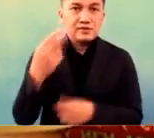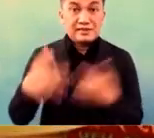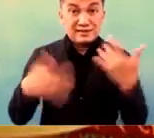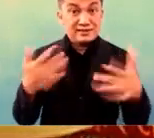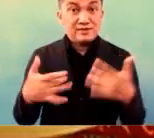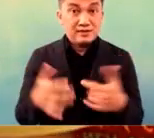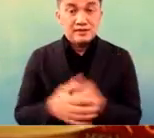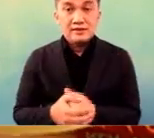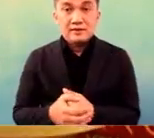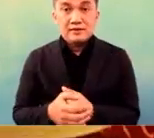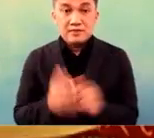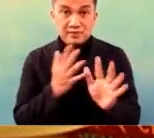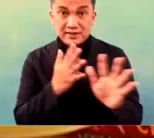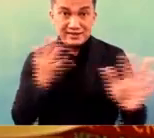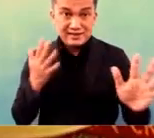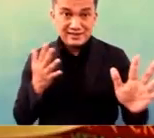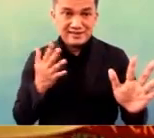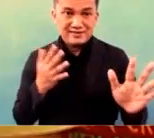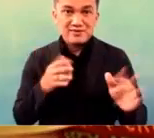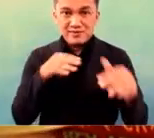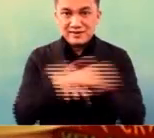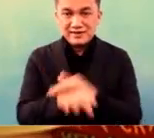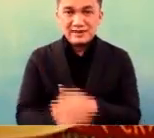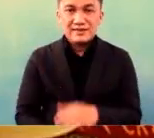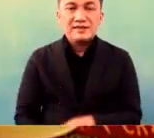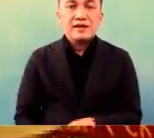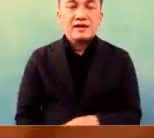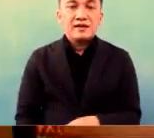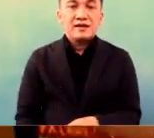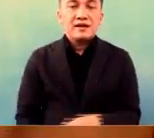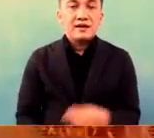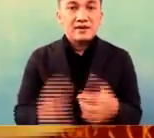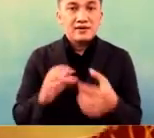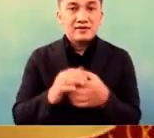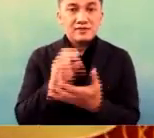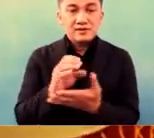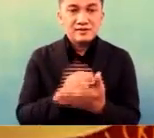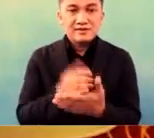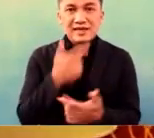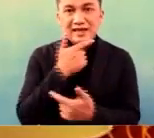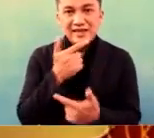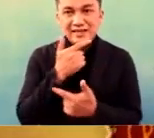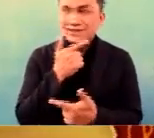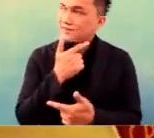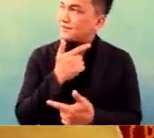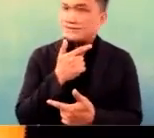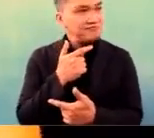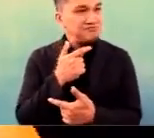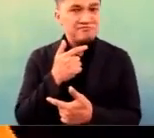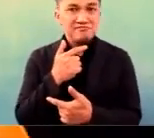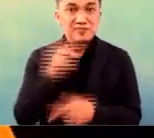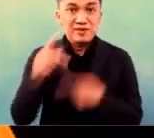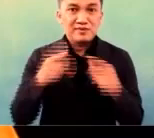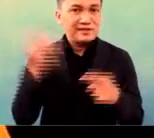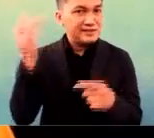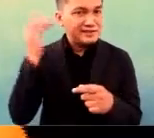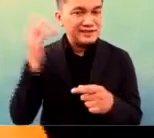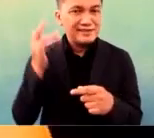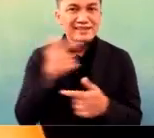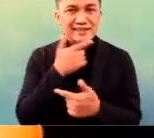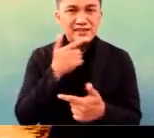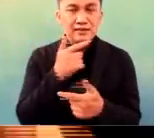pagpipila ka, diba, pagpapasok. And then syempre, pag may nakakatawang scene, naririnig mo yung ibang tao eh. Ingat na lang talaga. Pag medyo